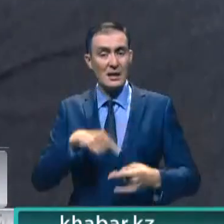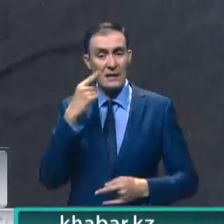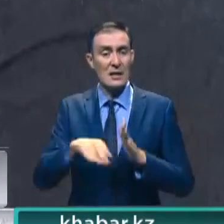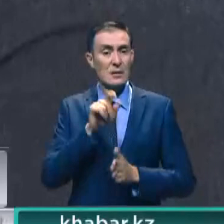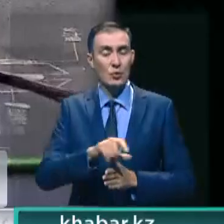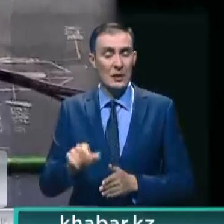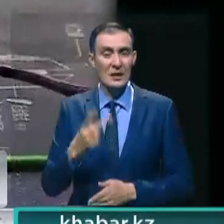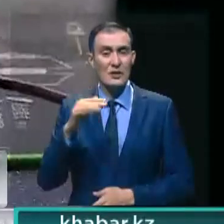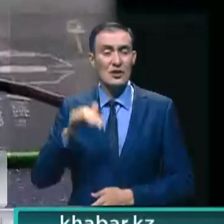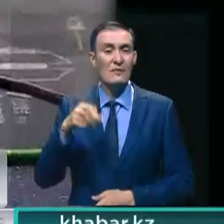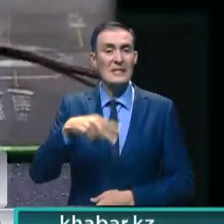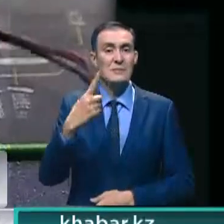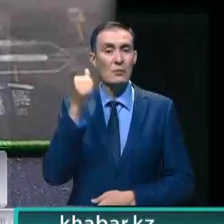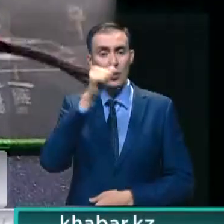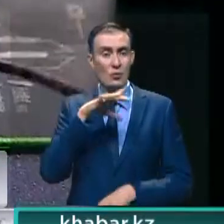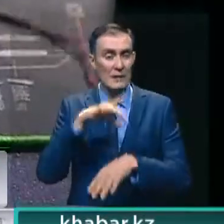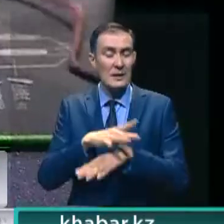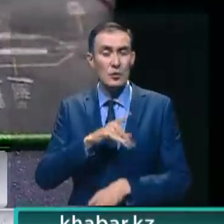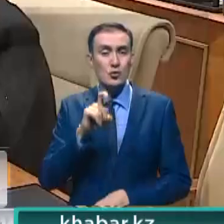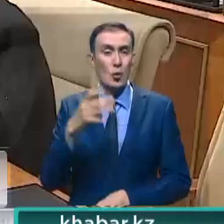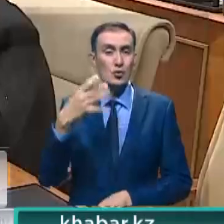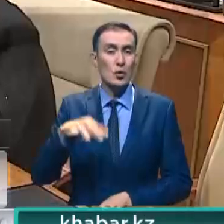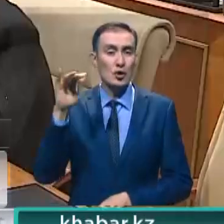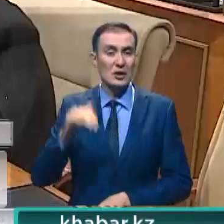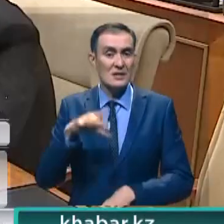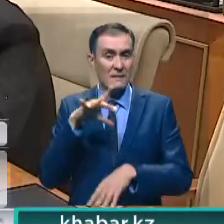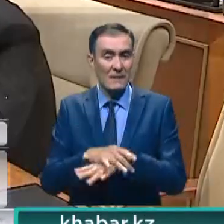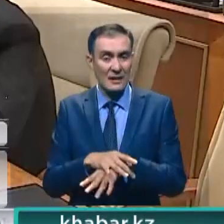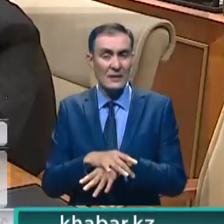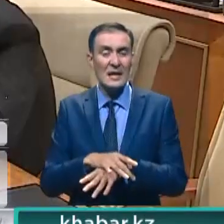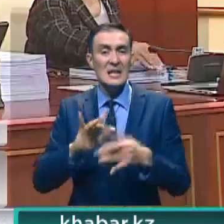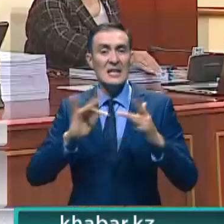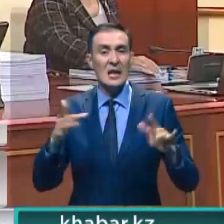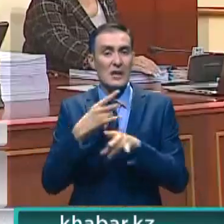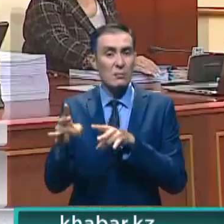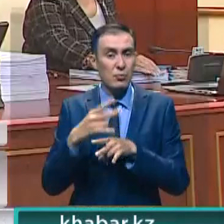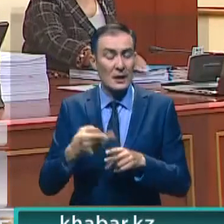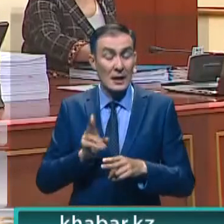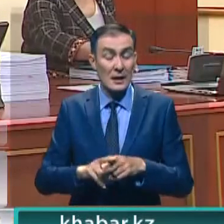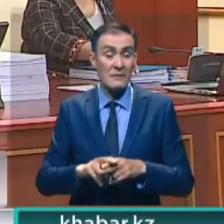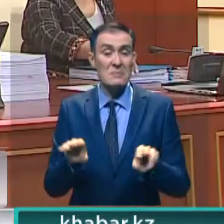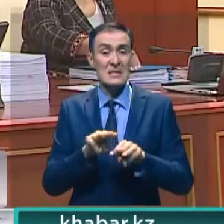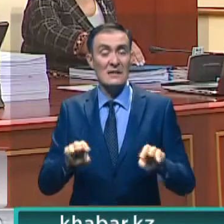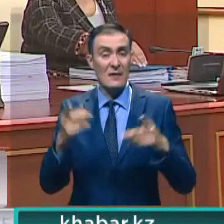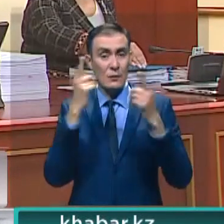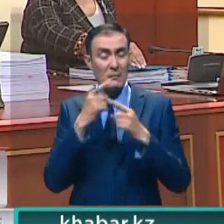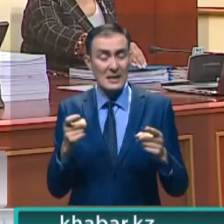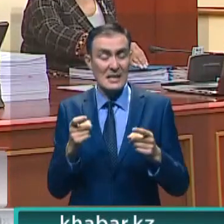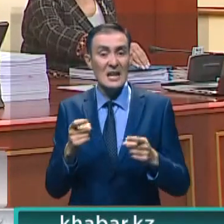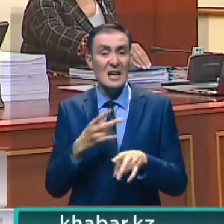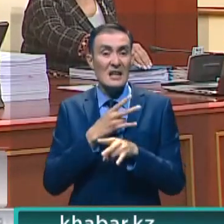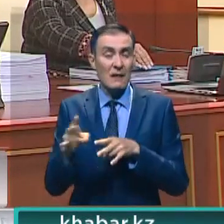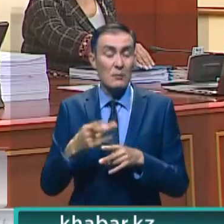законодатели. В 2021 выявлено около 140 тысяч фактов кибербуллинга. По данным Министерство информации, ими